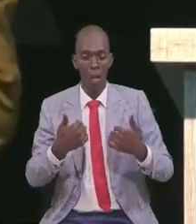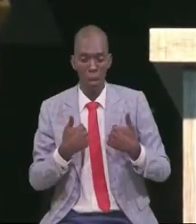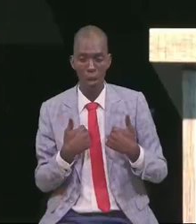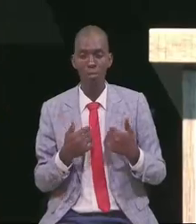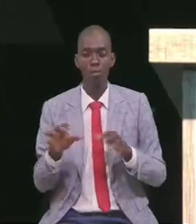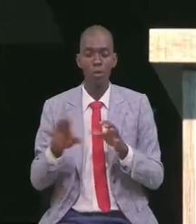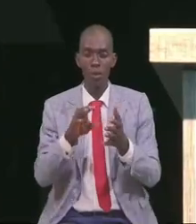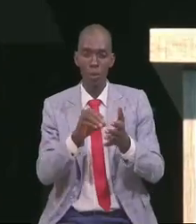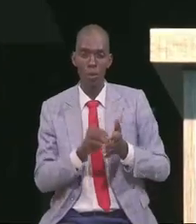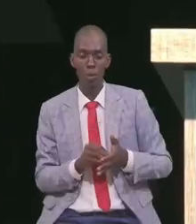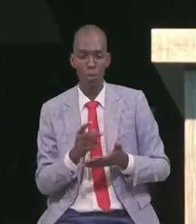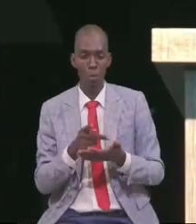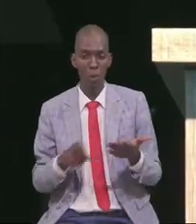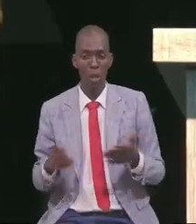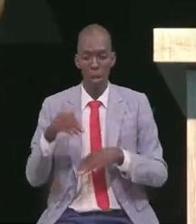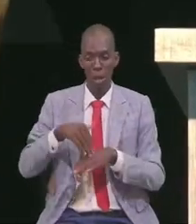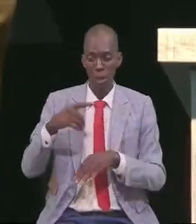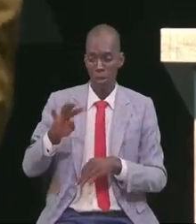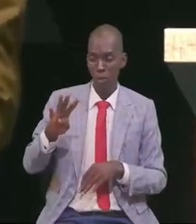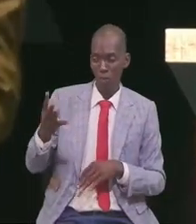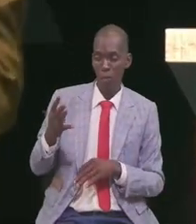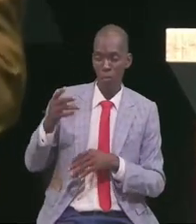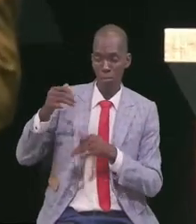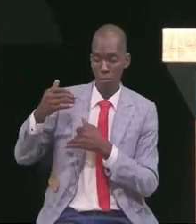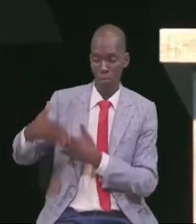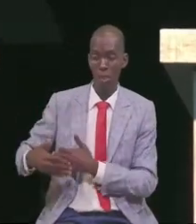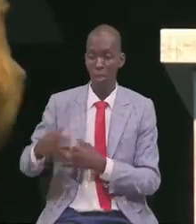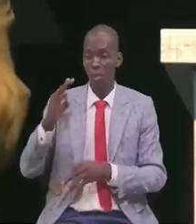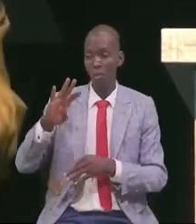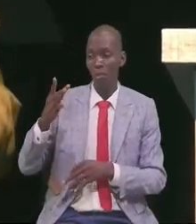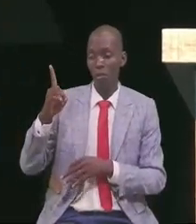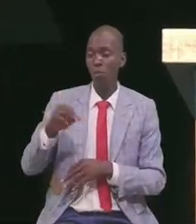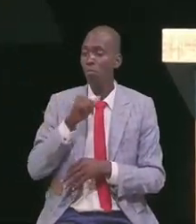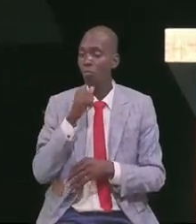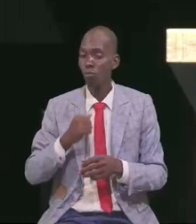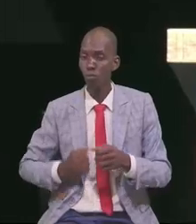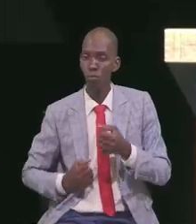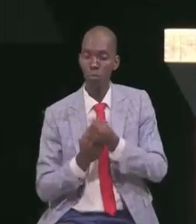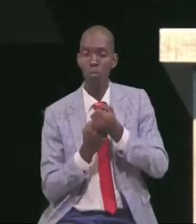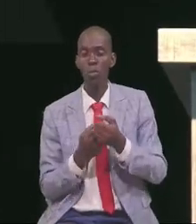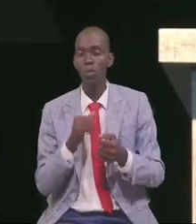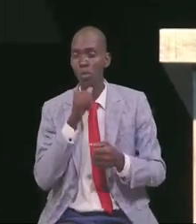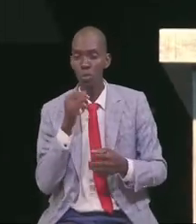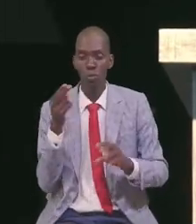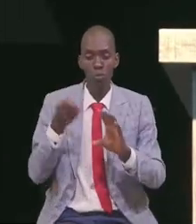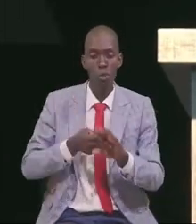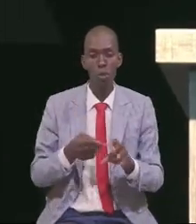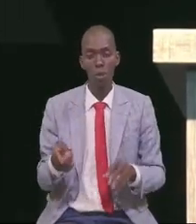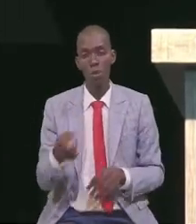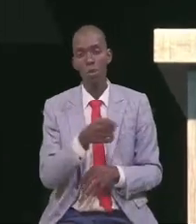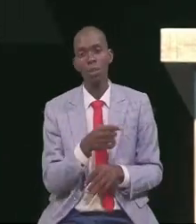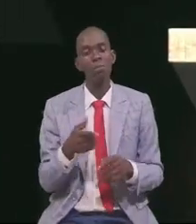si le quatrième coin ne se joignait pas aux autres, ils ne pourraient